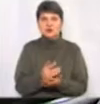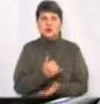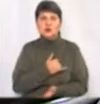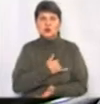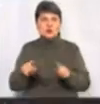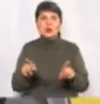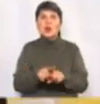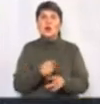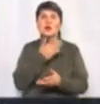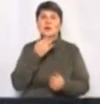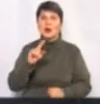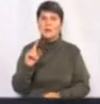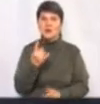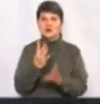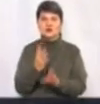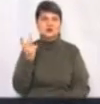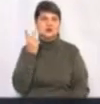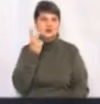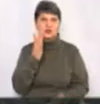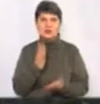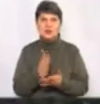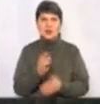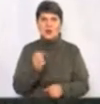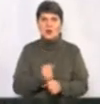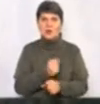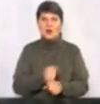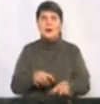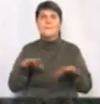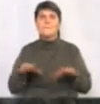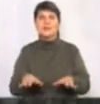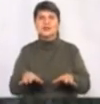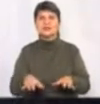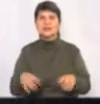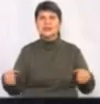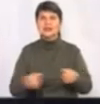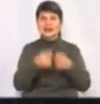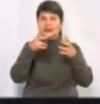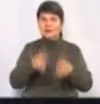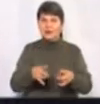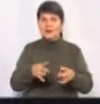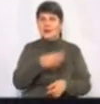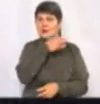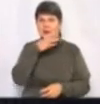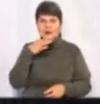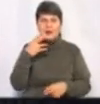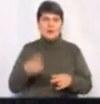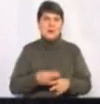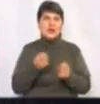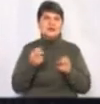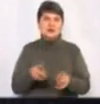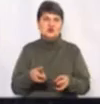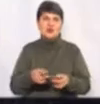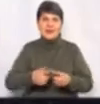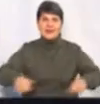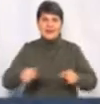на автомобільній дорозі. Першочергово завжди опрацьовуються місця концентрації ДТП, місця аварійно-небезпечні ділянки.